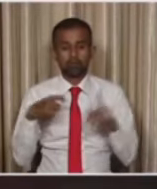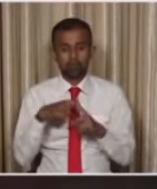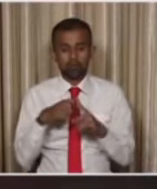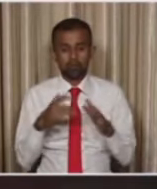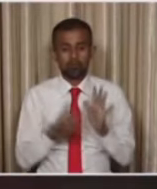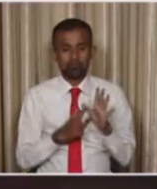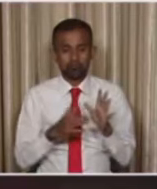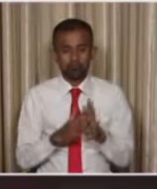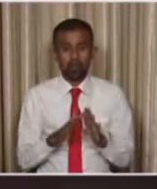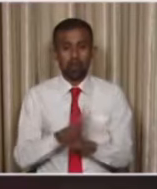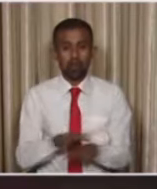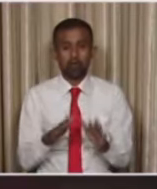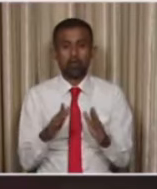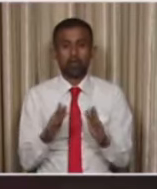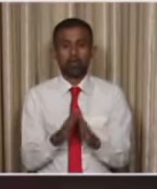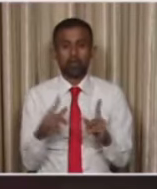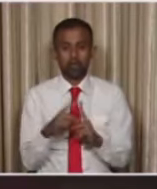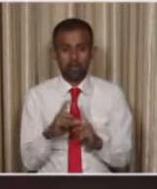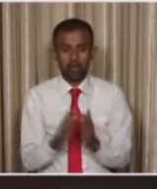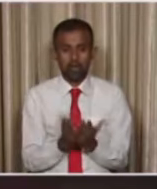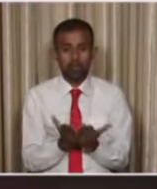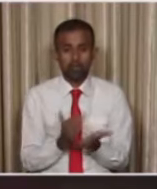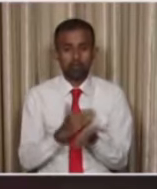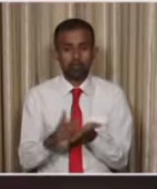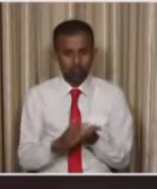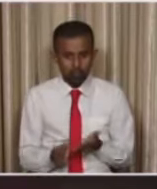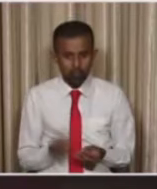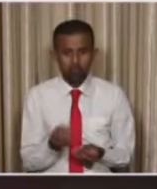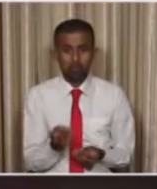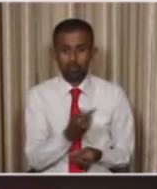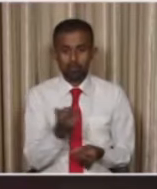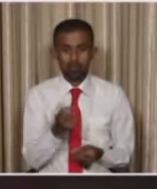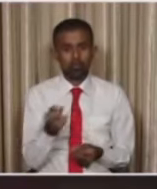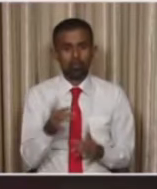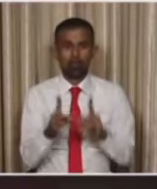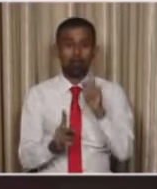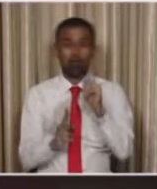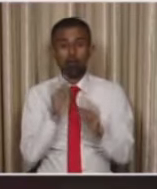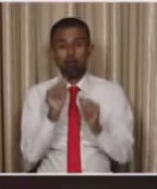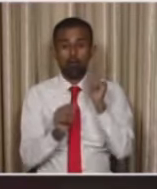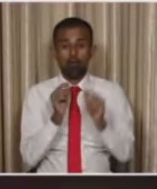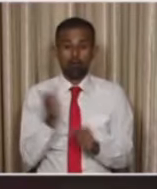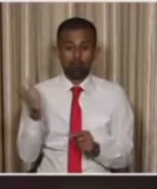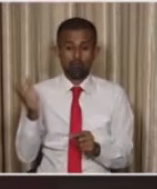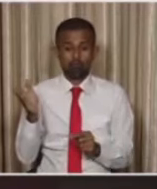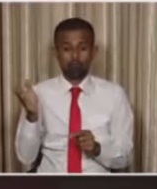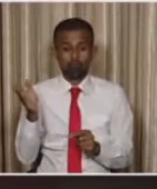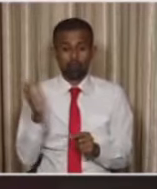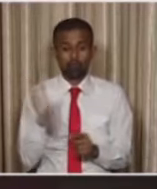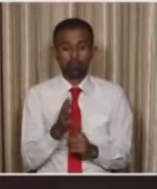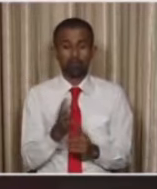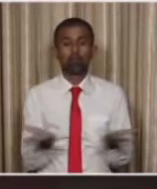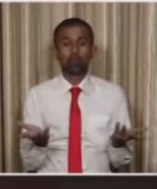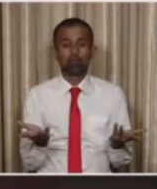මිනිස්සුන්ගේ දරුවන්ගේ අධ්‍යාපනය වෙනුවෙන් මේ ශේෂ්ත්‍ර දෙක තෝරගෙන කරේ. දැන් ඔය කයිවාරු ගහන මේ වෙන්න ජනාධිපතිලා මොනවද